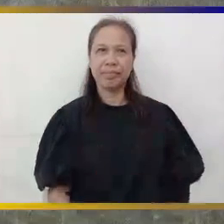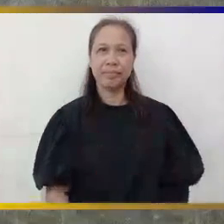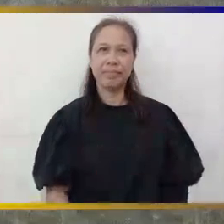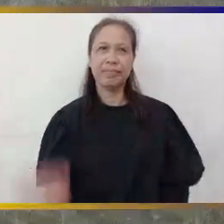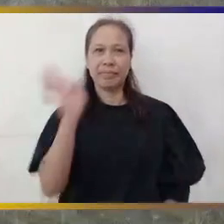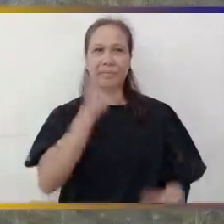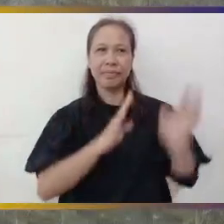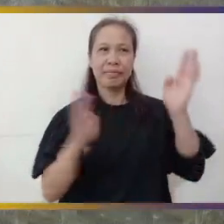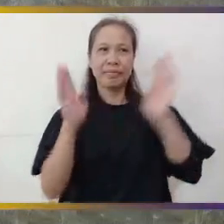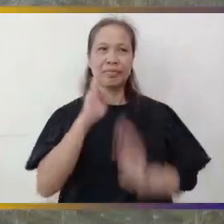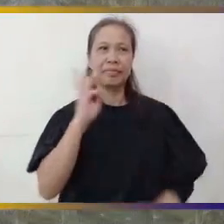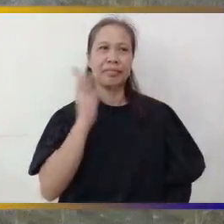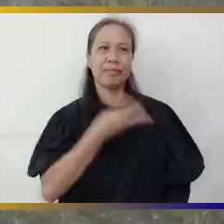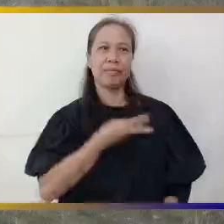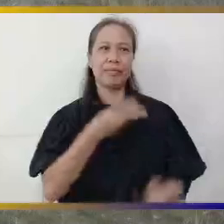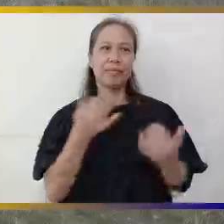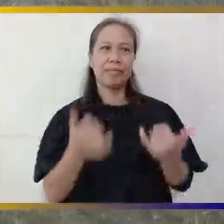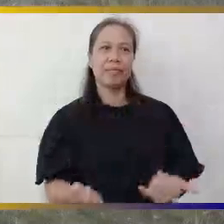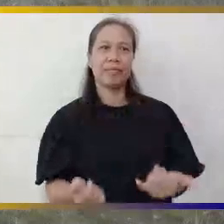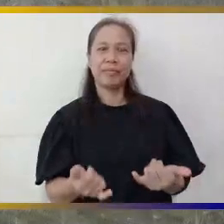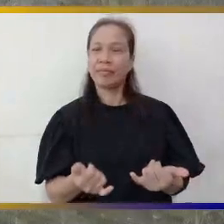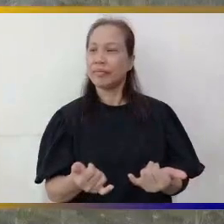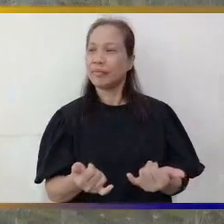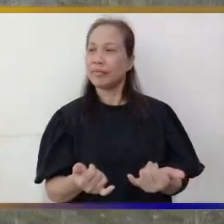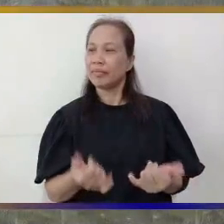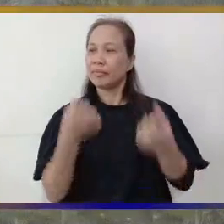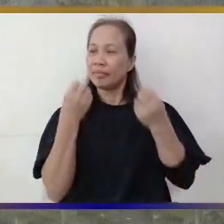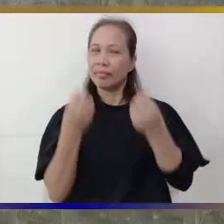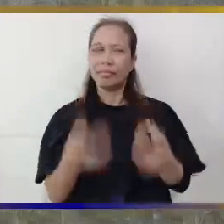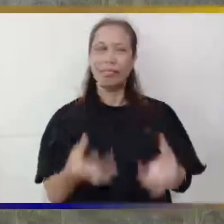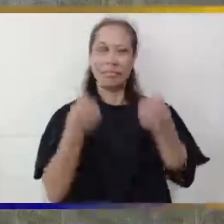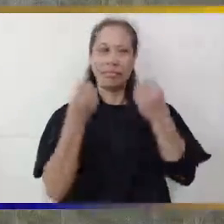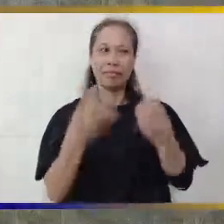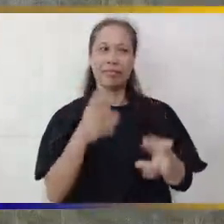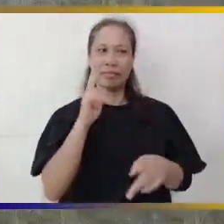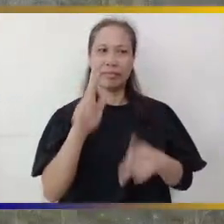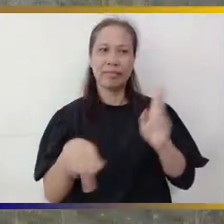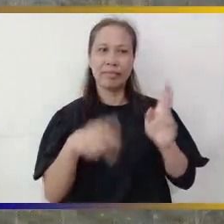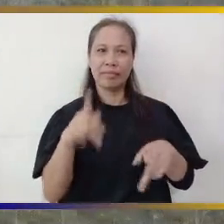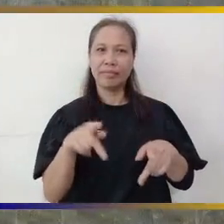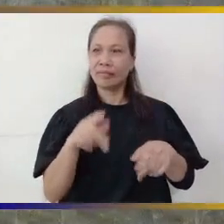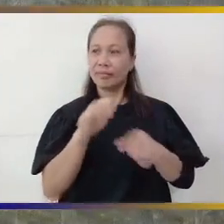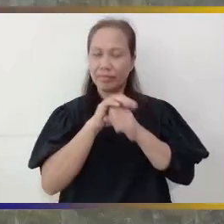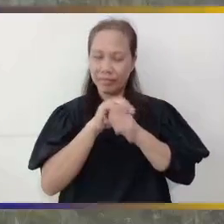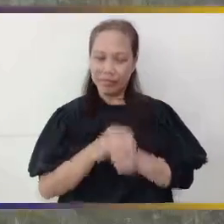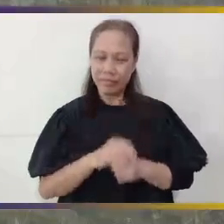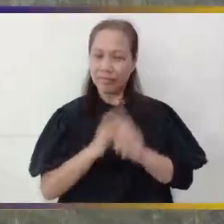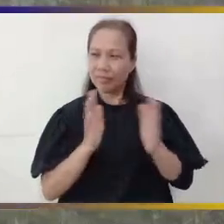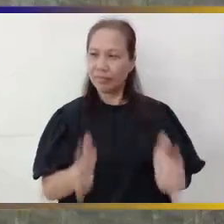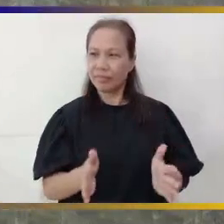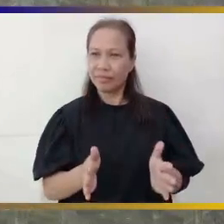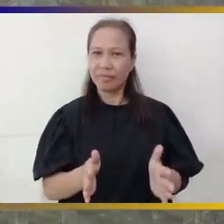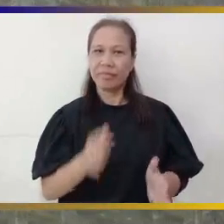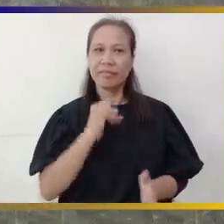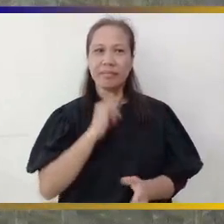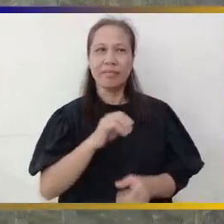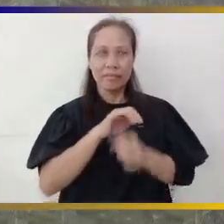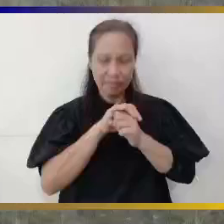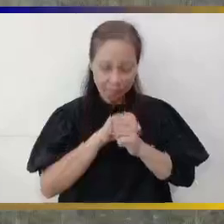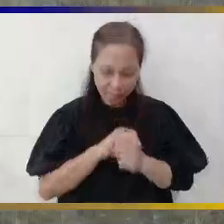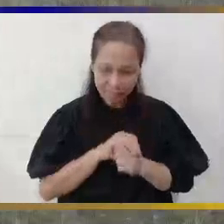problema po natin ngayon ang problema ng napakaraming mga worshipers ay worship